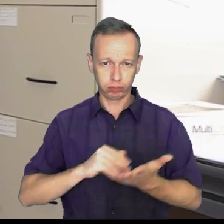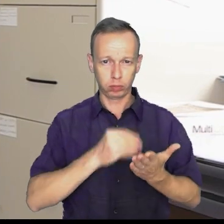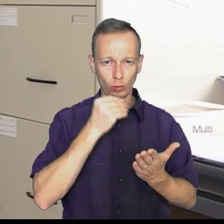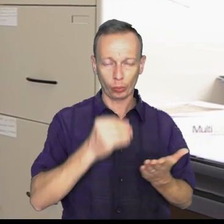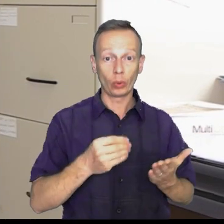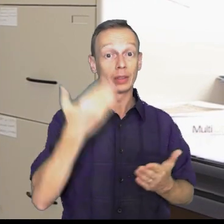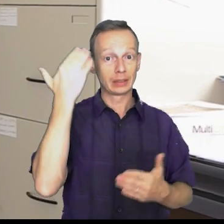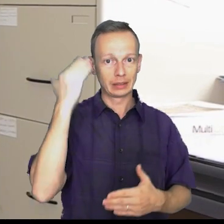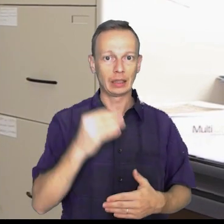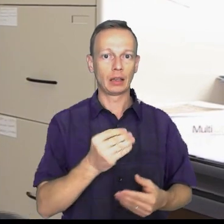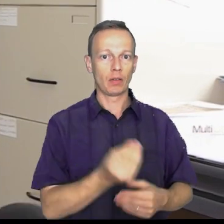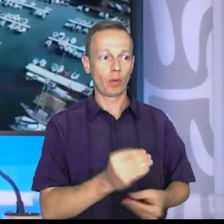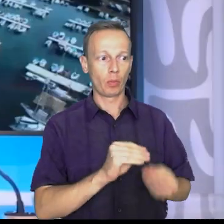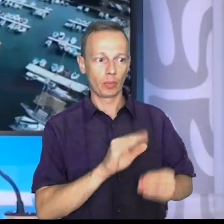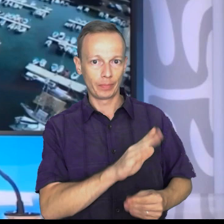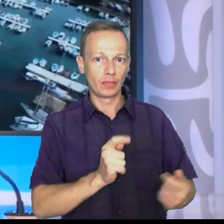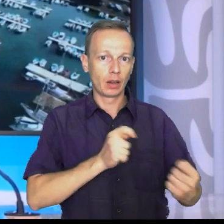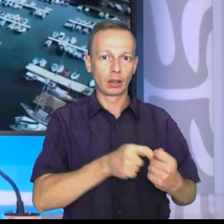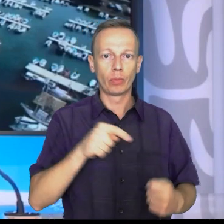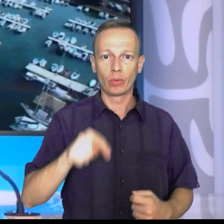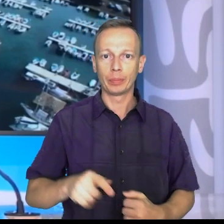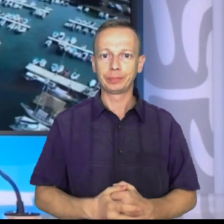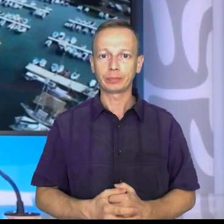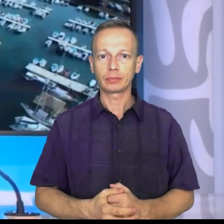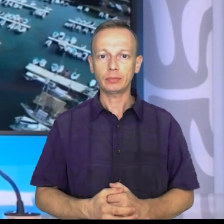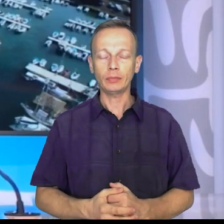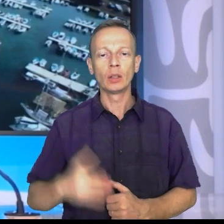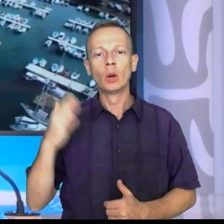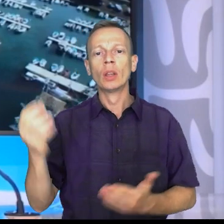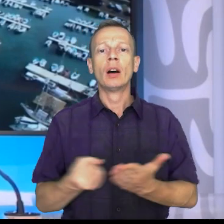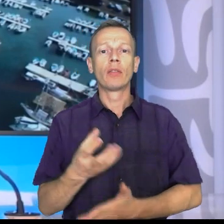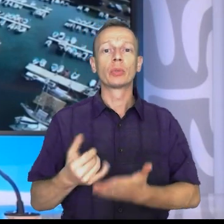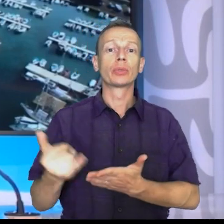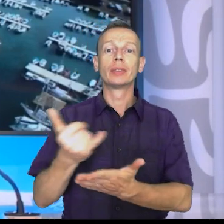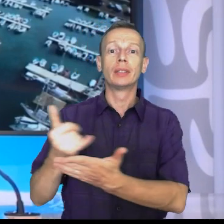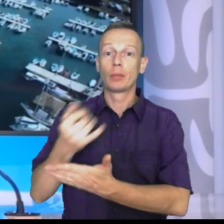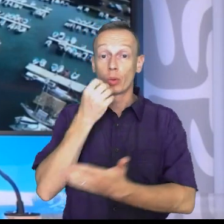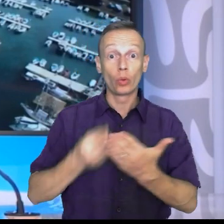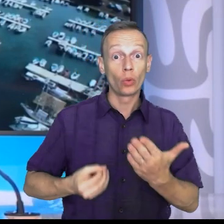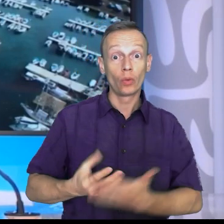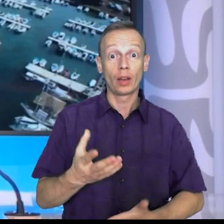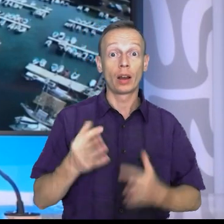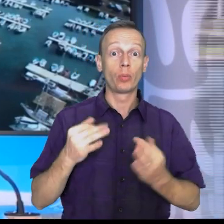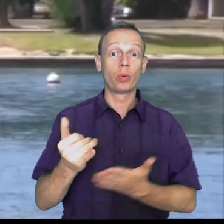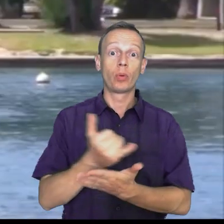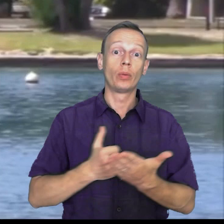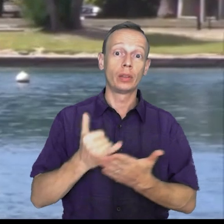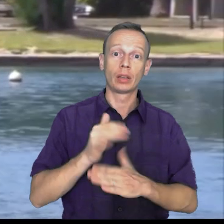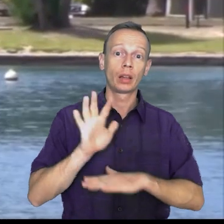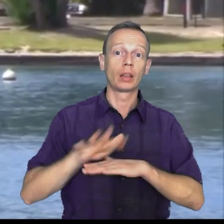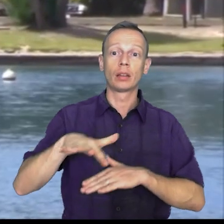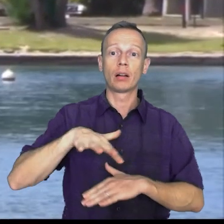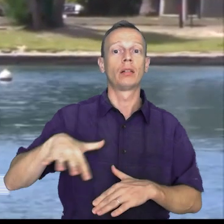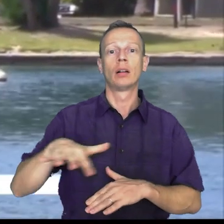à la problématique de l'enfant. Dans l'actualité des îles, cette bonne nouvelle pour les populations des îles sous le vent, le